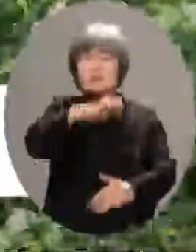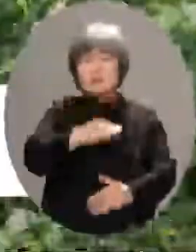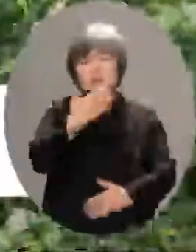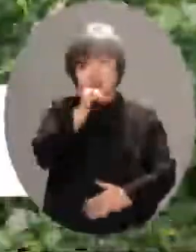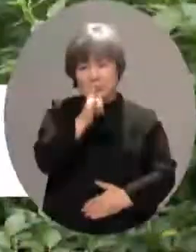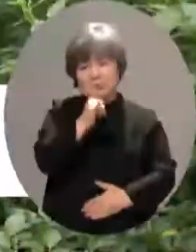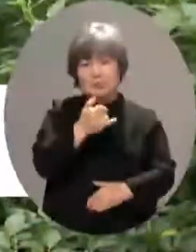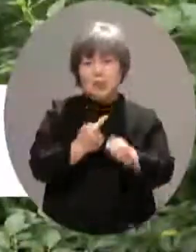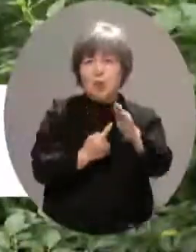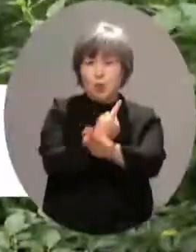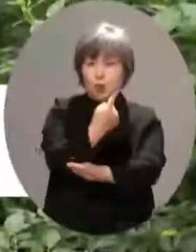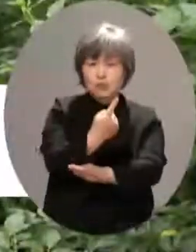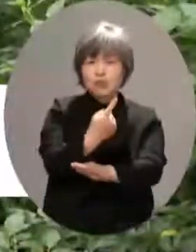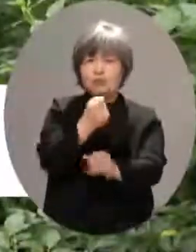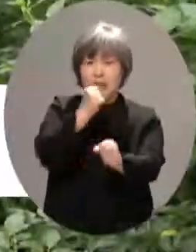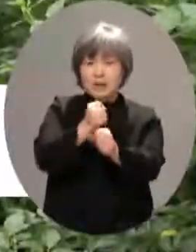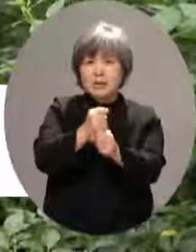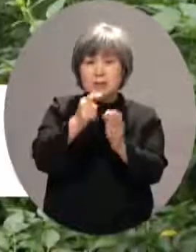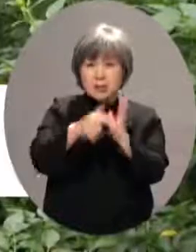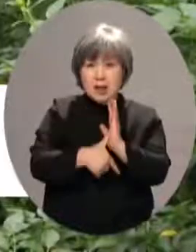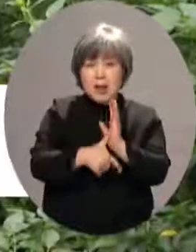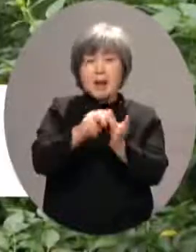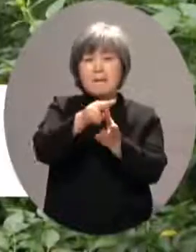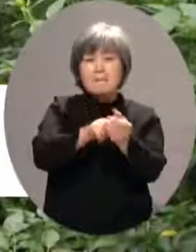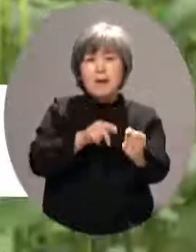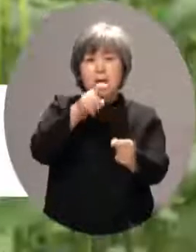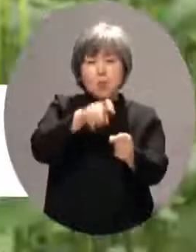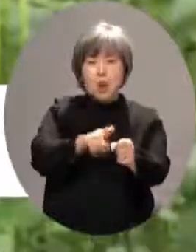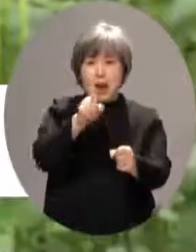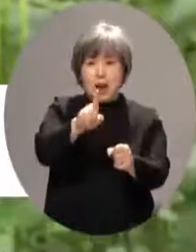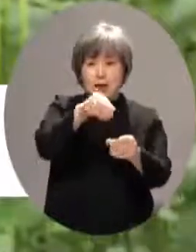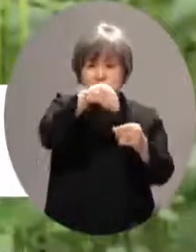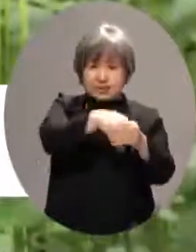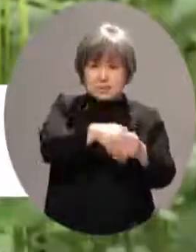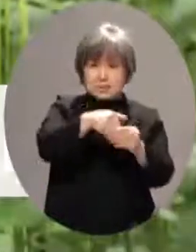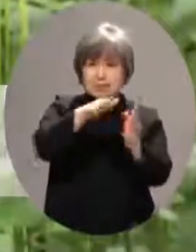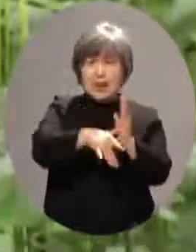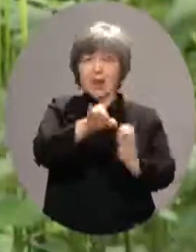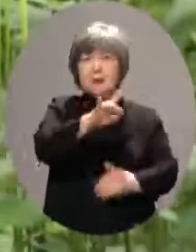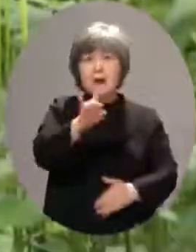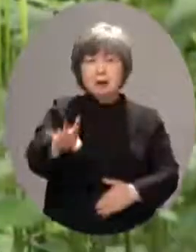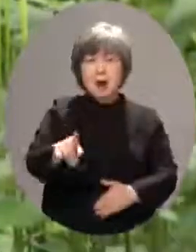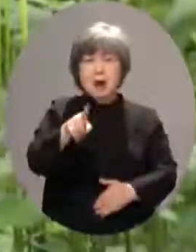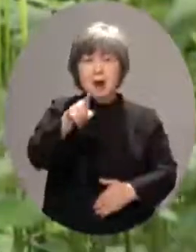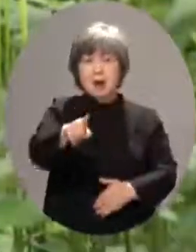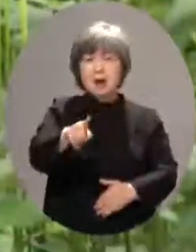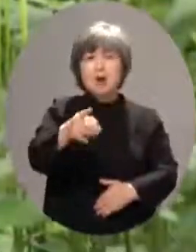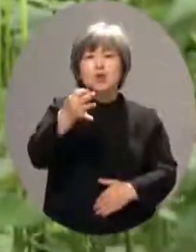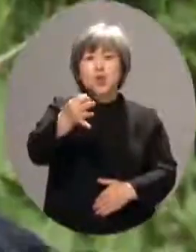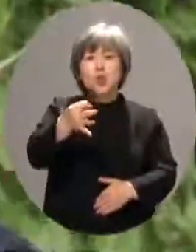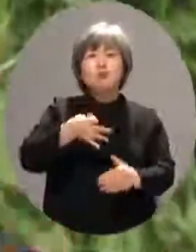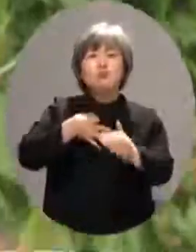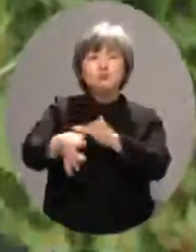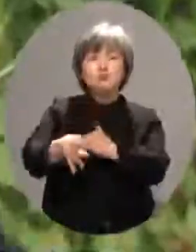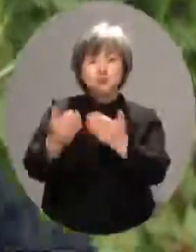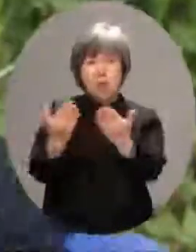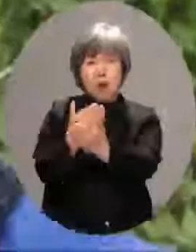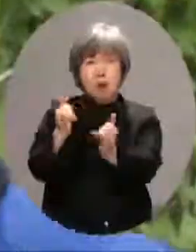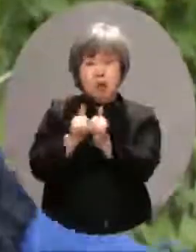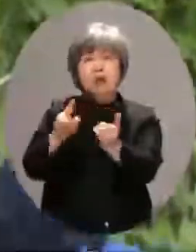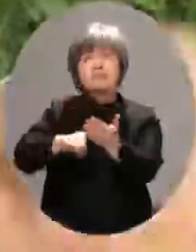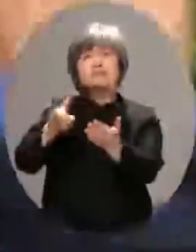외국산 화가의 작물의 경우 판매 목적으로 한 송이를 심을 때 마다 마치 저장 유를 내듯이 개발자에게